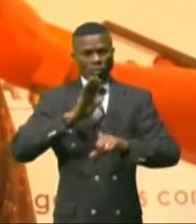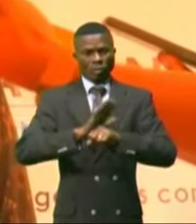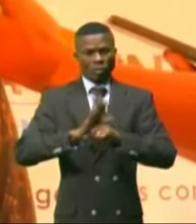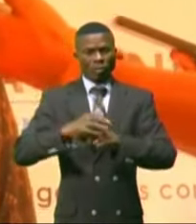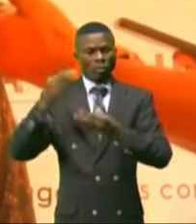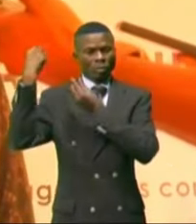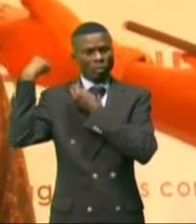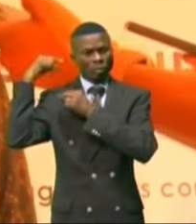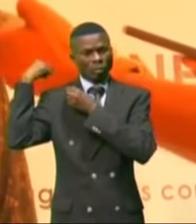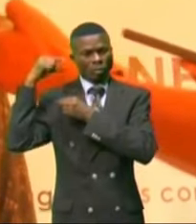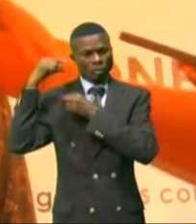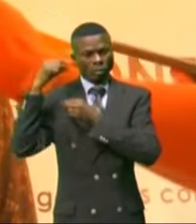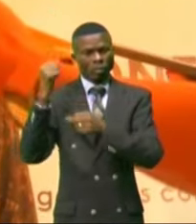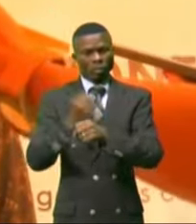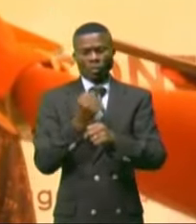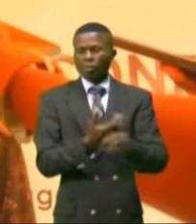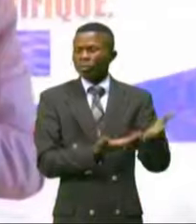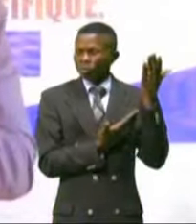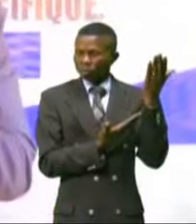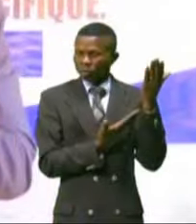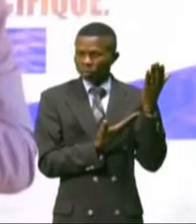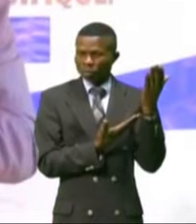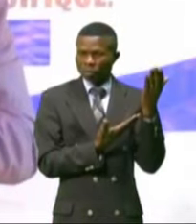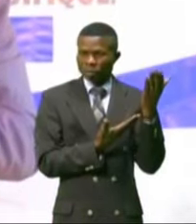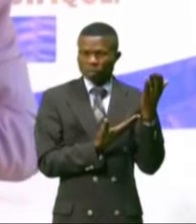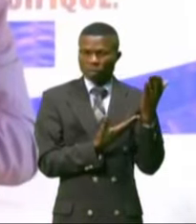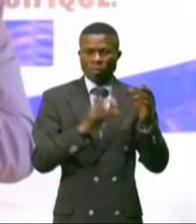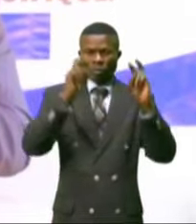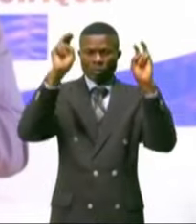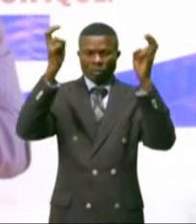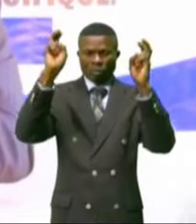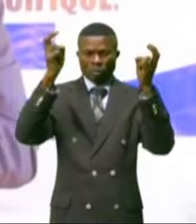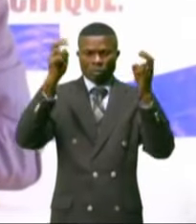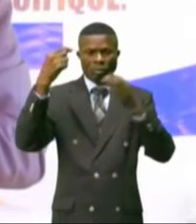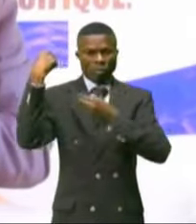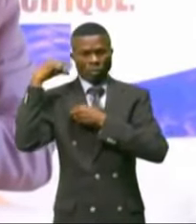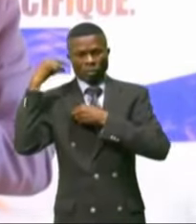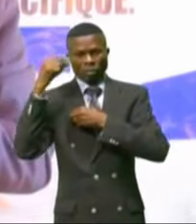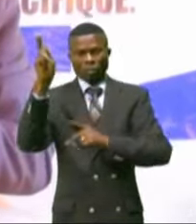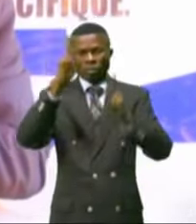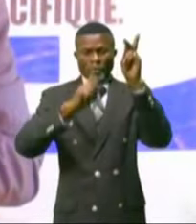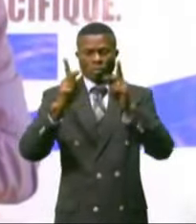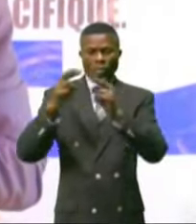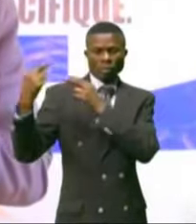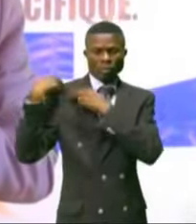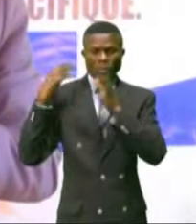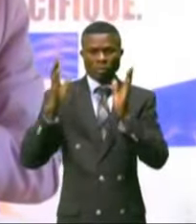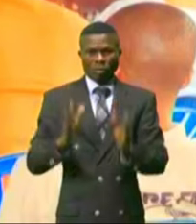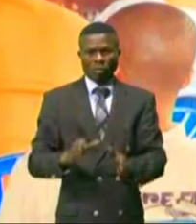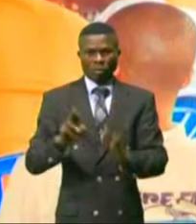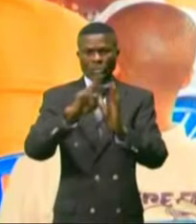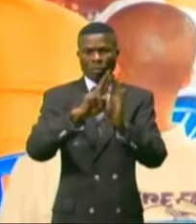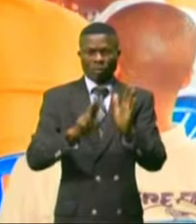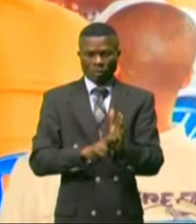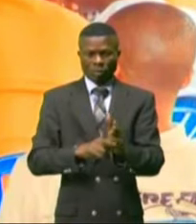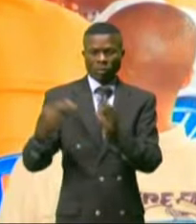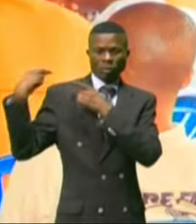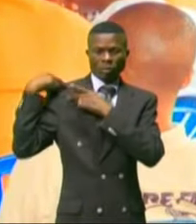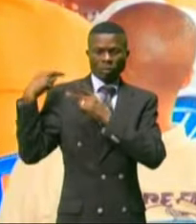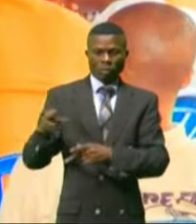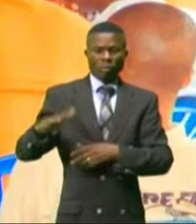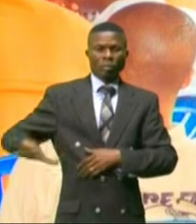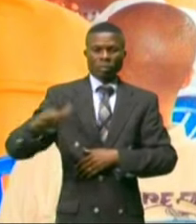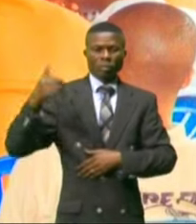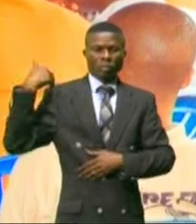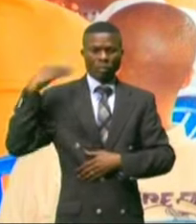radio joue un rôle important. Placé sous le thème Radio et citoyenneté responsable, rôle et responsabilité dans un état de